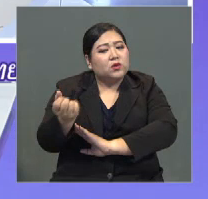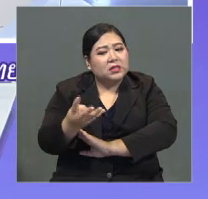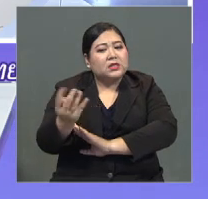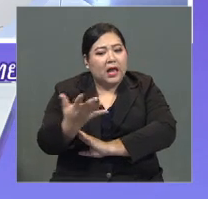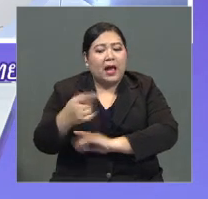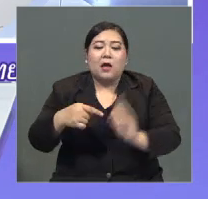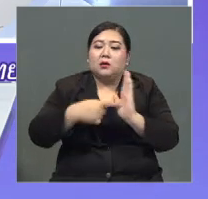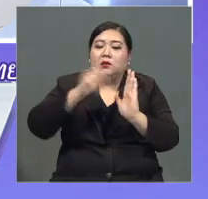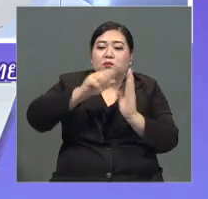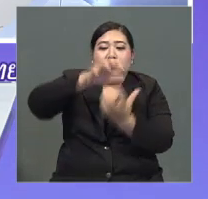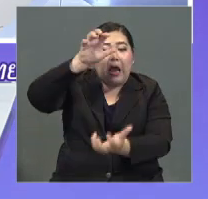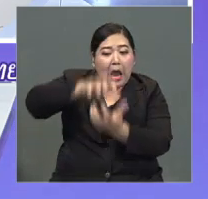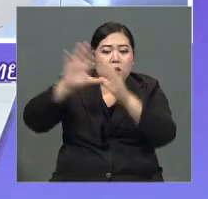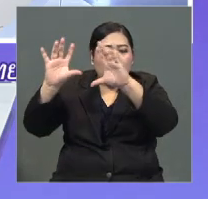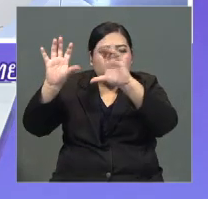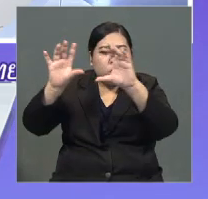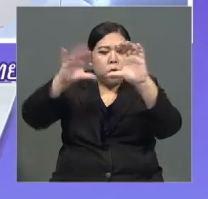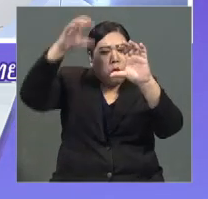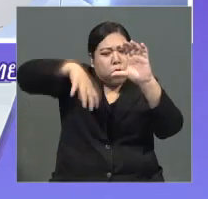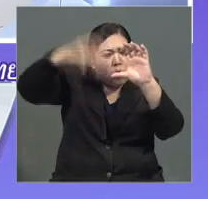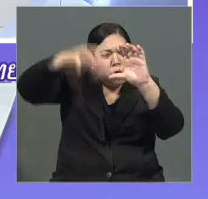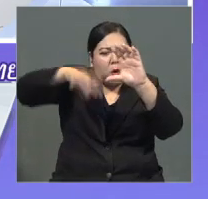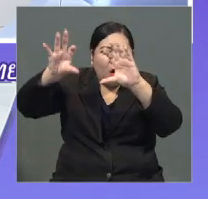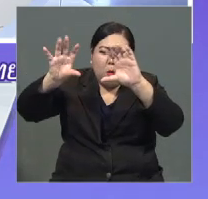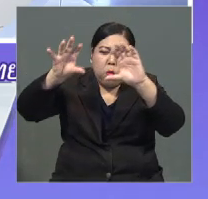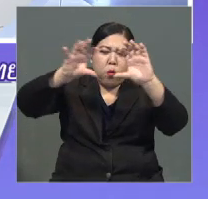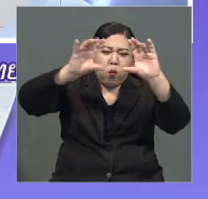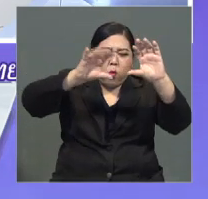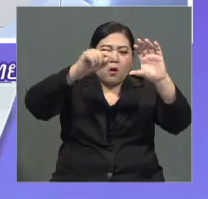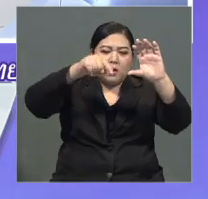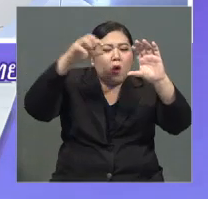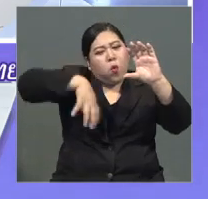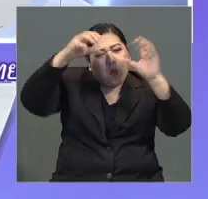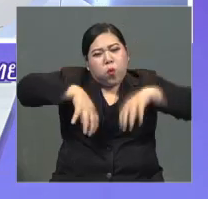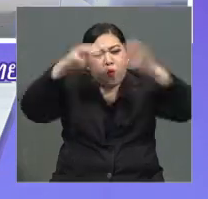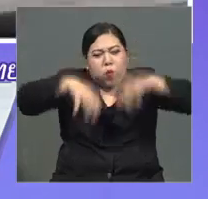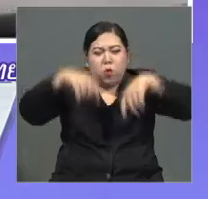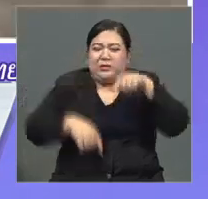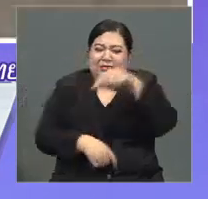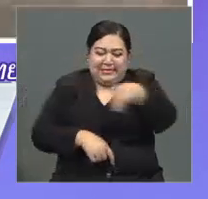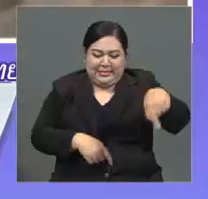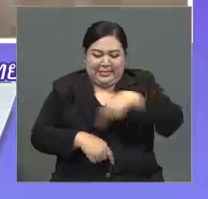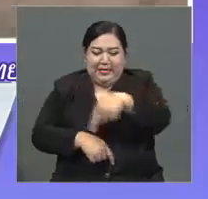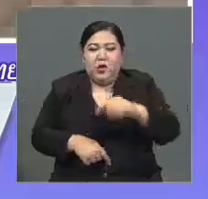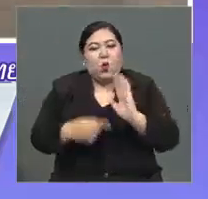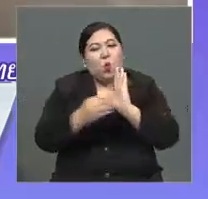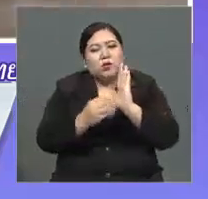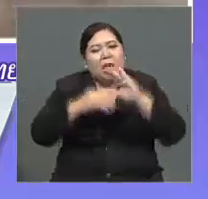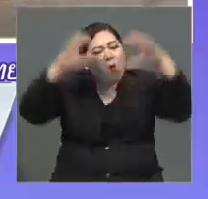ในปริเวณ๋า